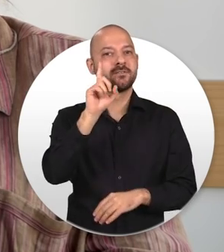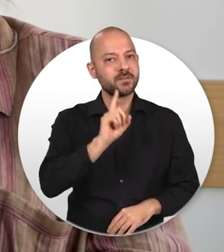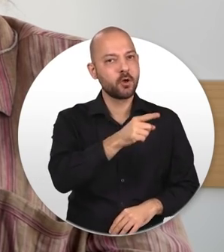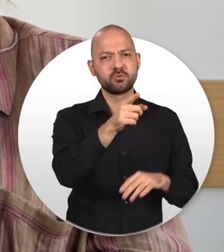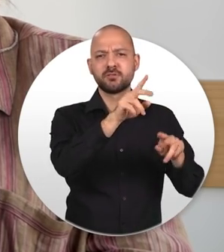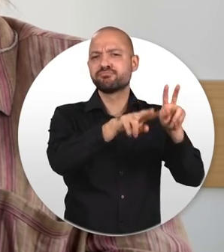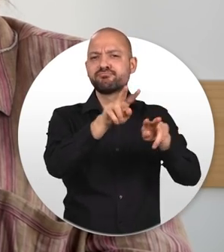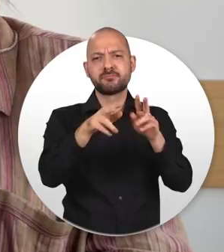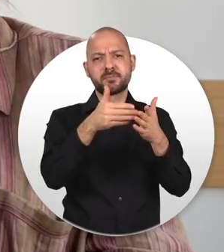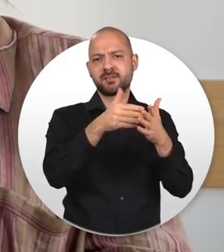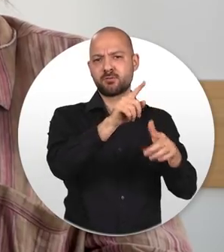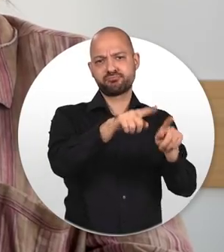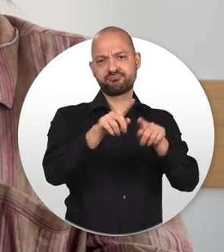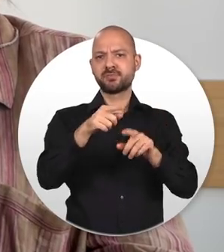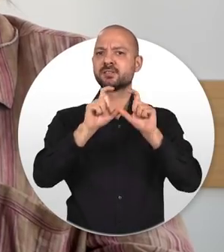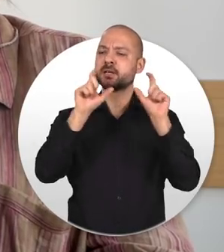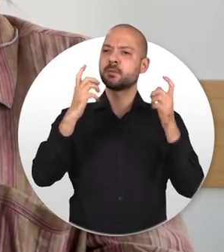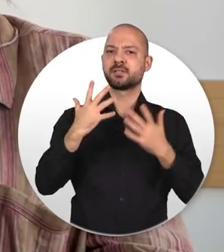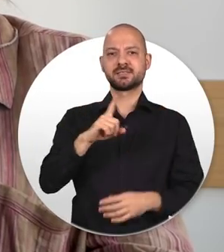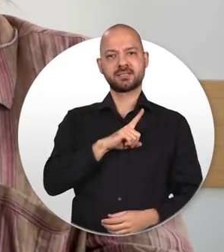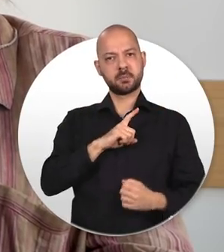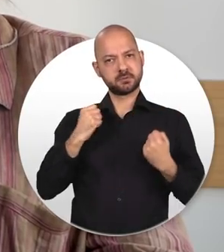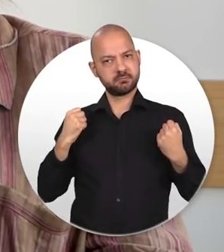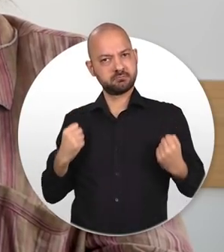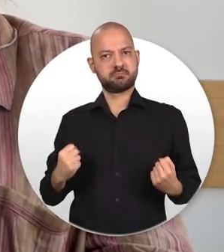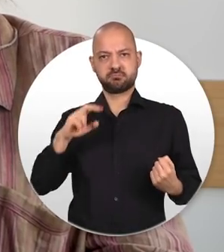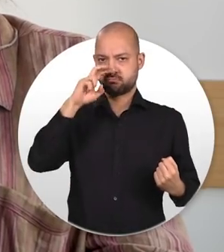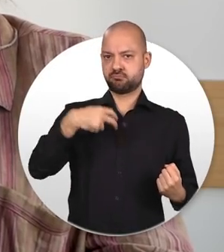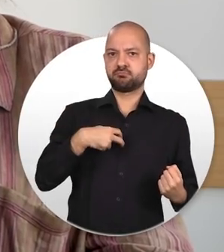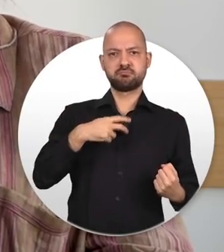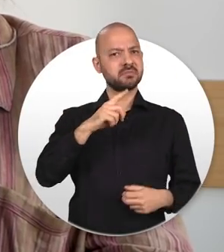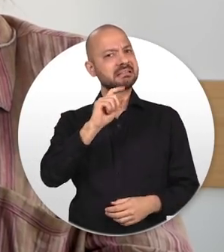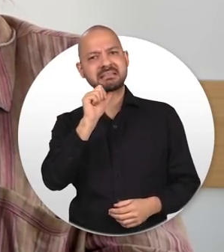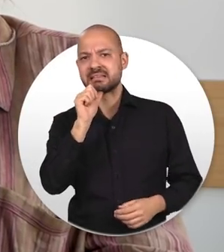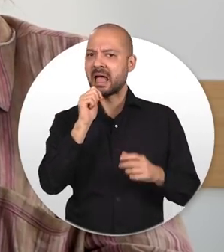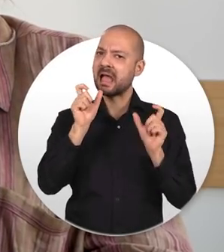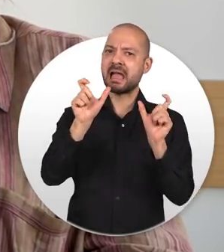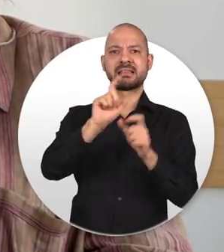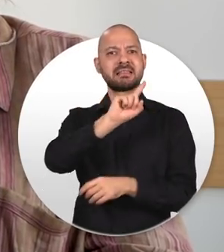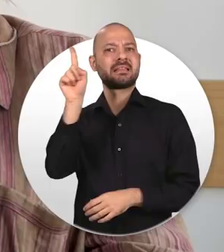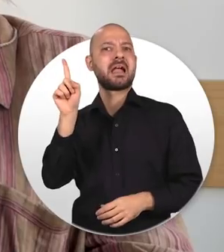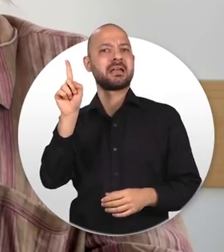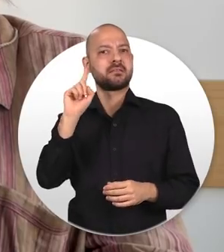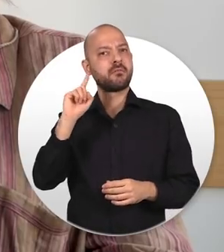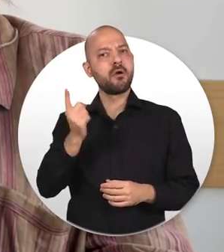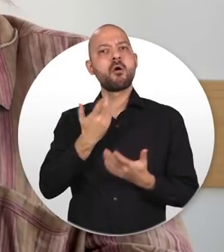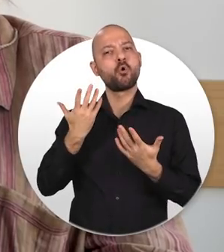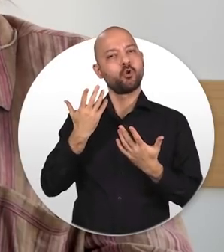Frauen mit unterschiedlichen Behinderungen an dem Smart-Sujet Self-Esteem,